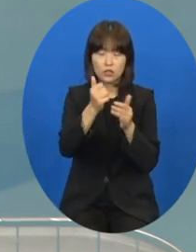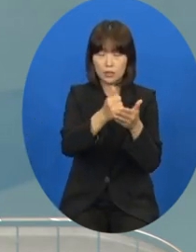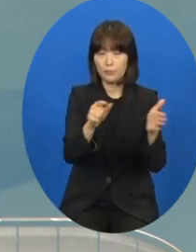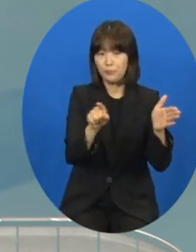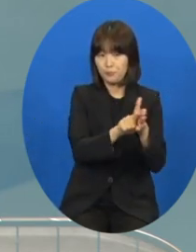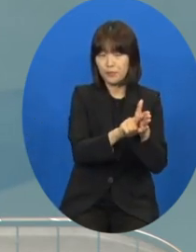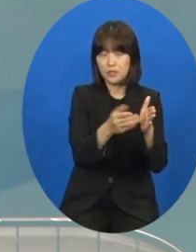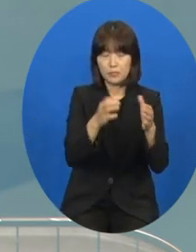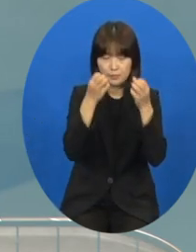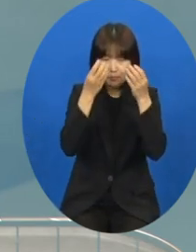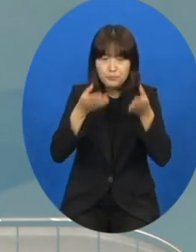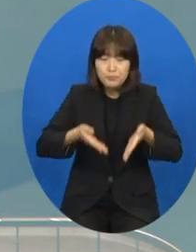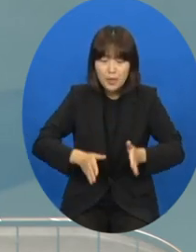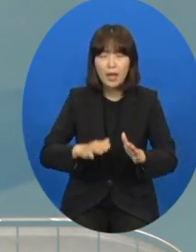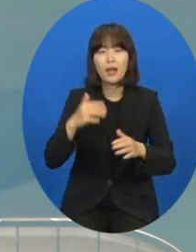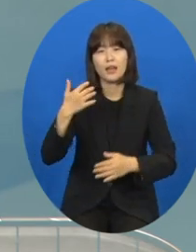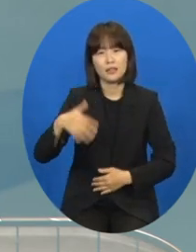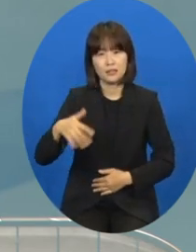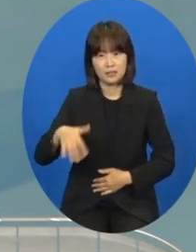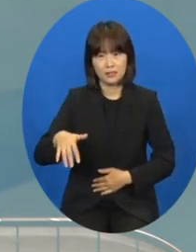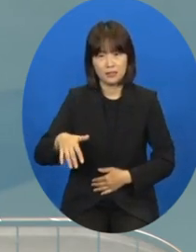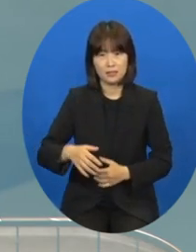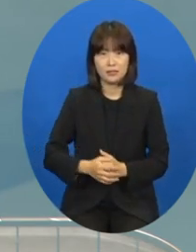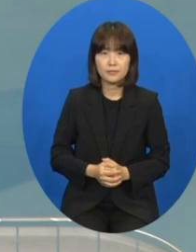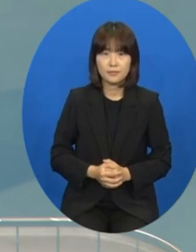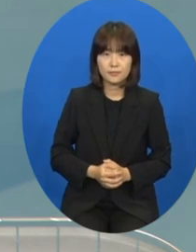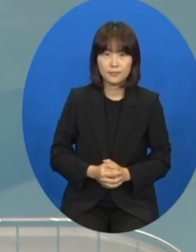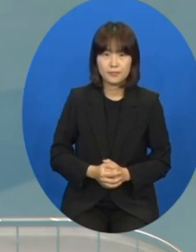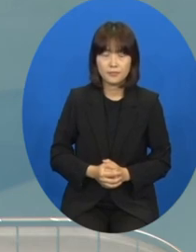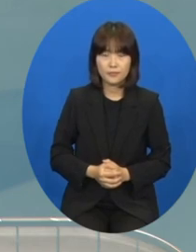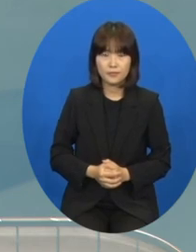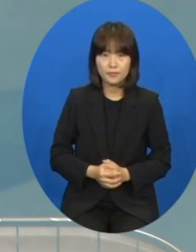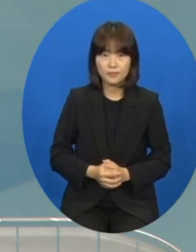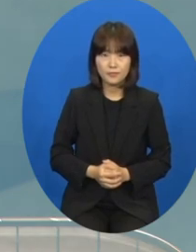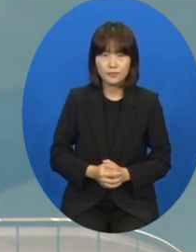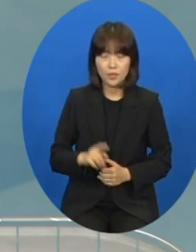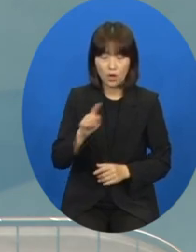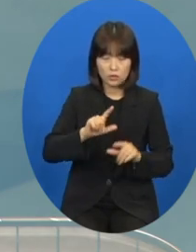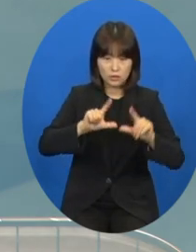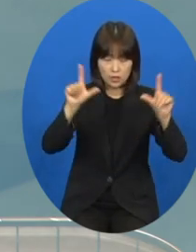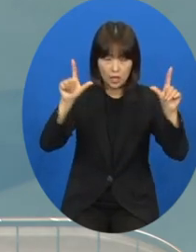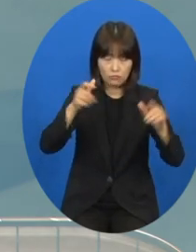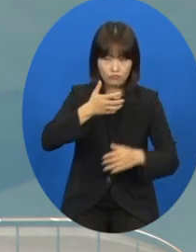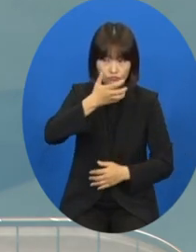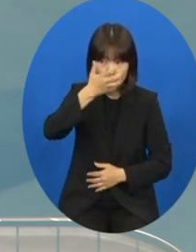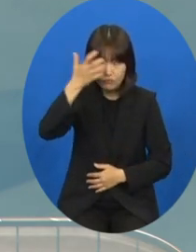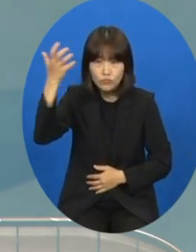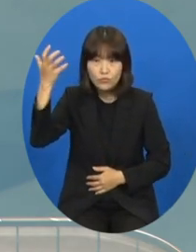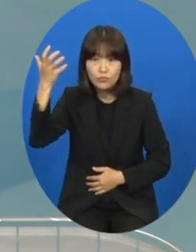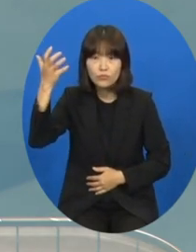거듭나지는 못했습니다. 그때 하루 잠을 자다가 꿈을 꾸었습니다.